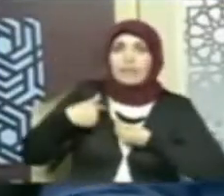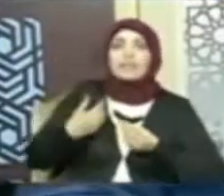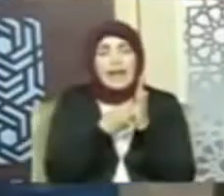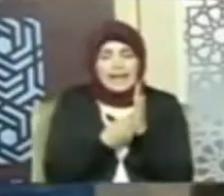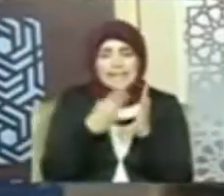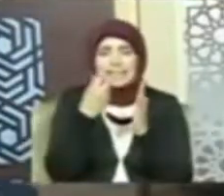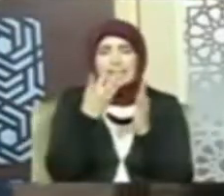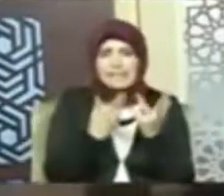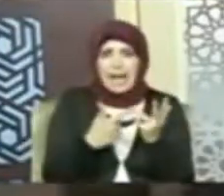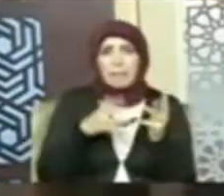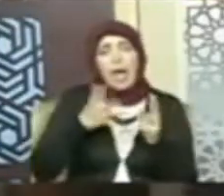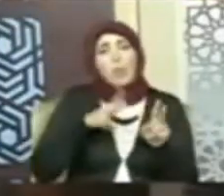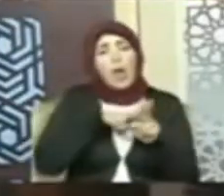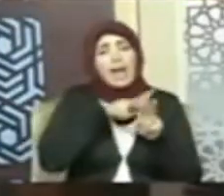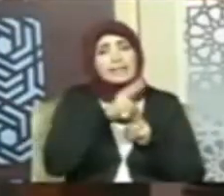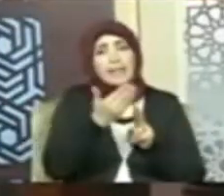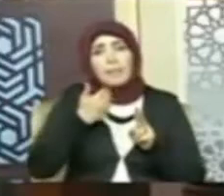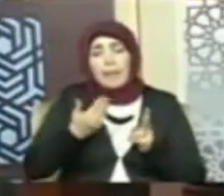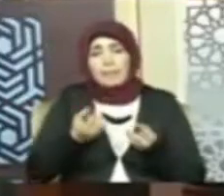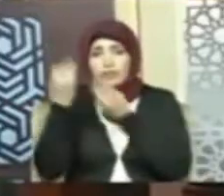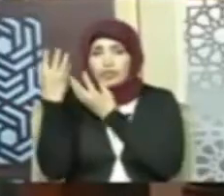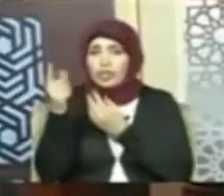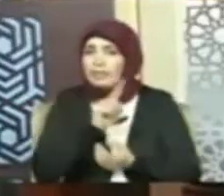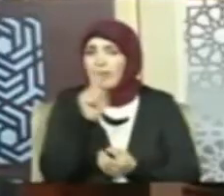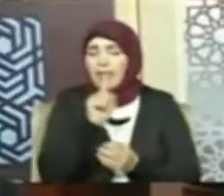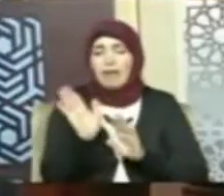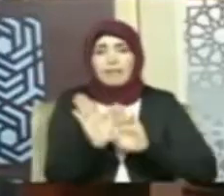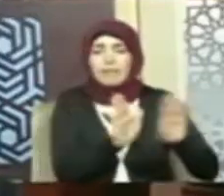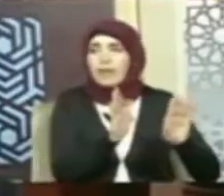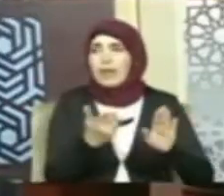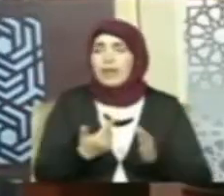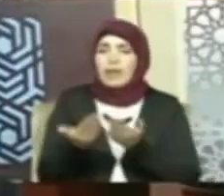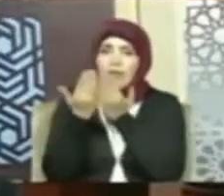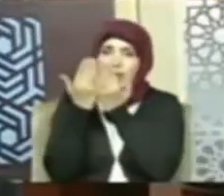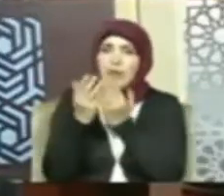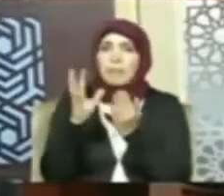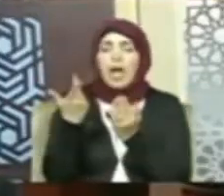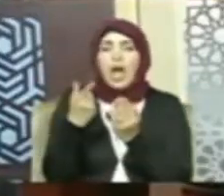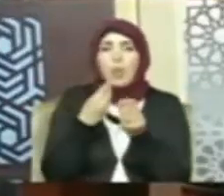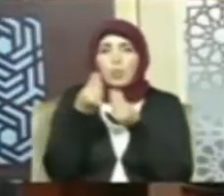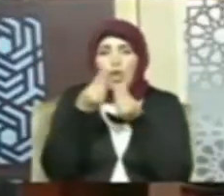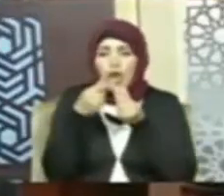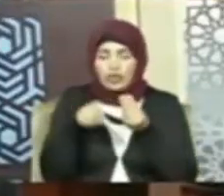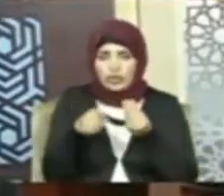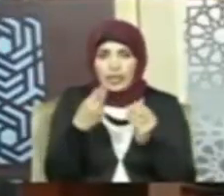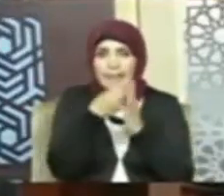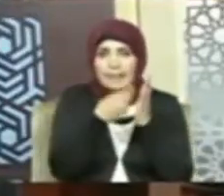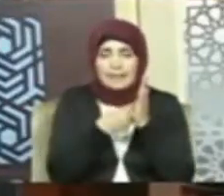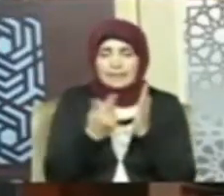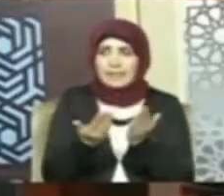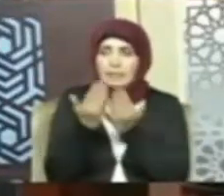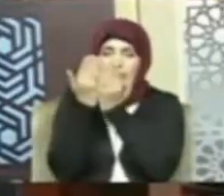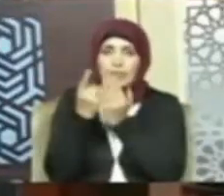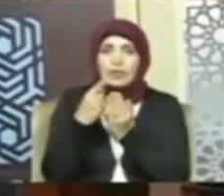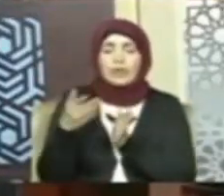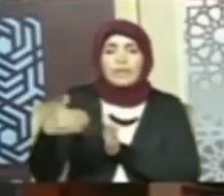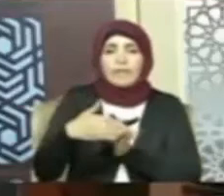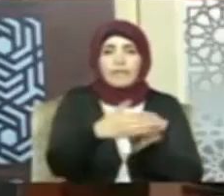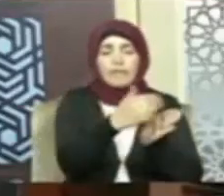الجنة بغير عذاب ولا مناقشة حساب، وأن تسقينا عند